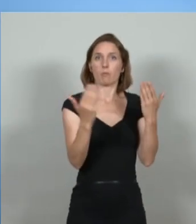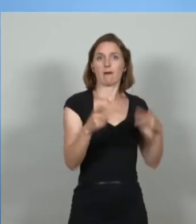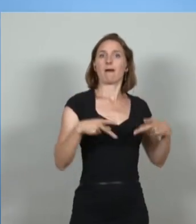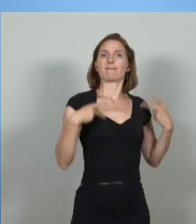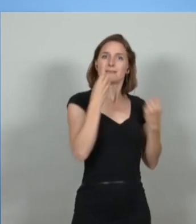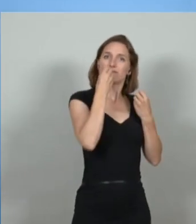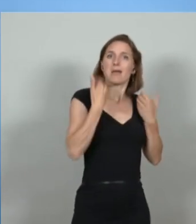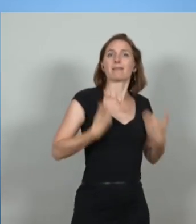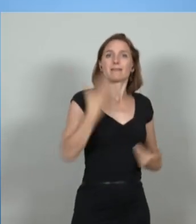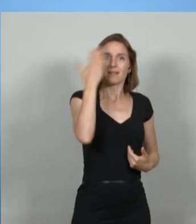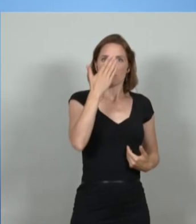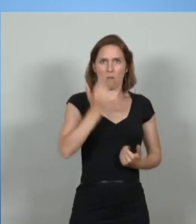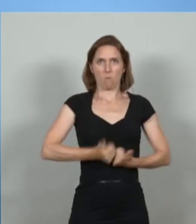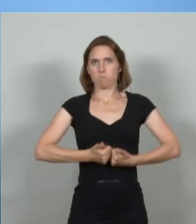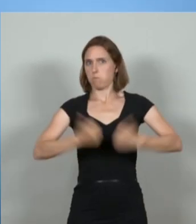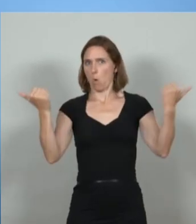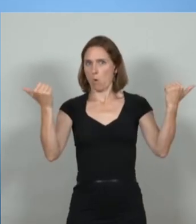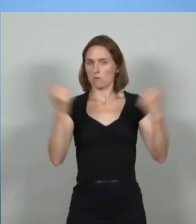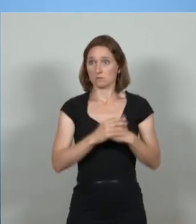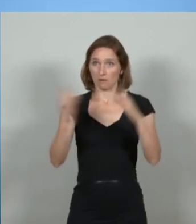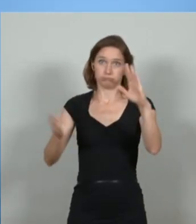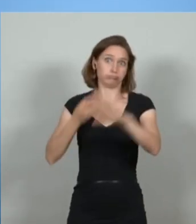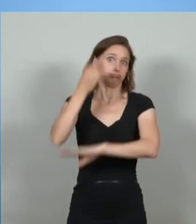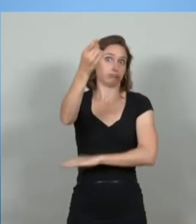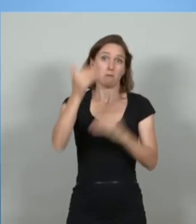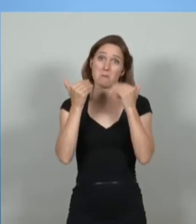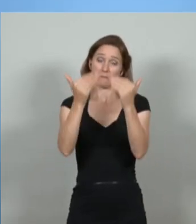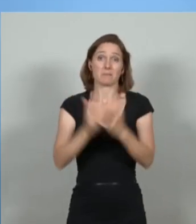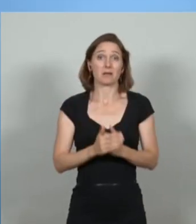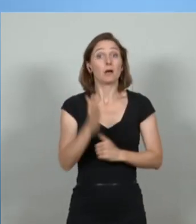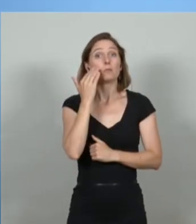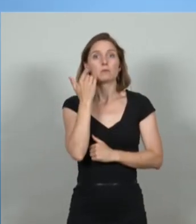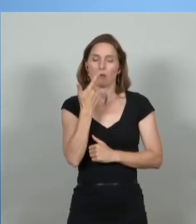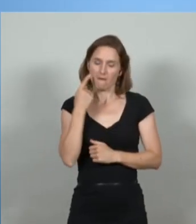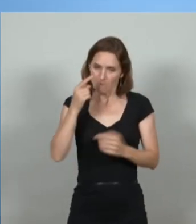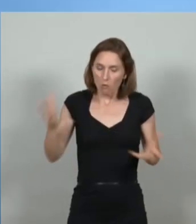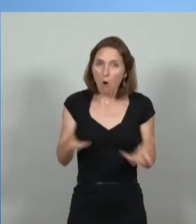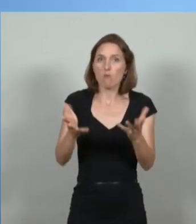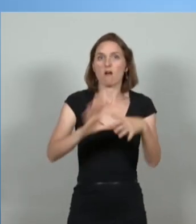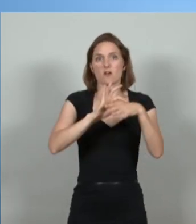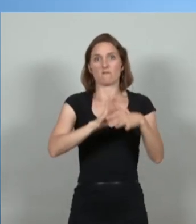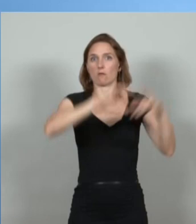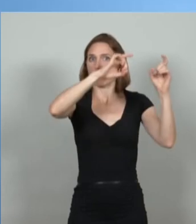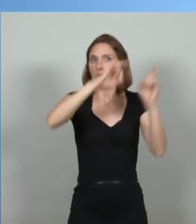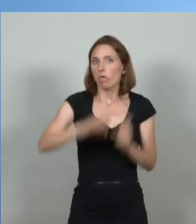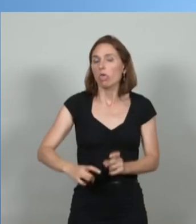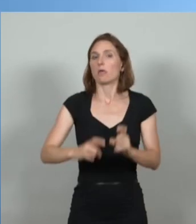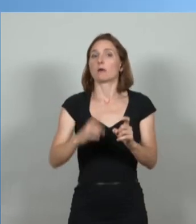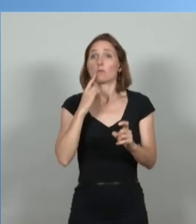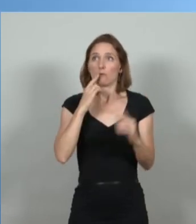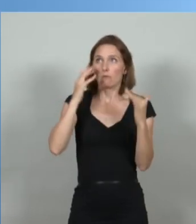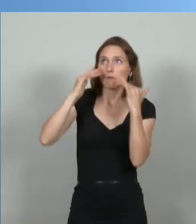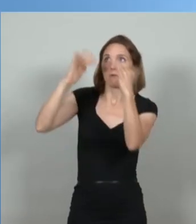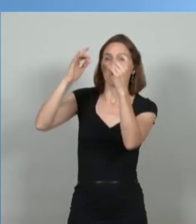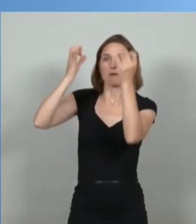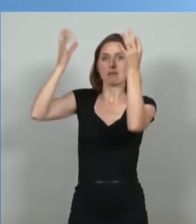toujours il est donc impératif de réduire la consommation de viande pour lutter efficacement contre ce changement climatique et réduire son impact sur la